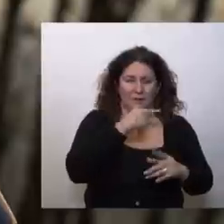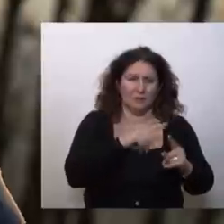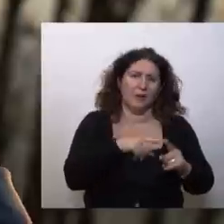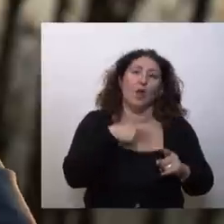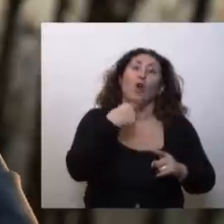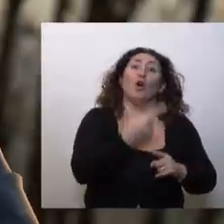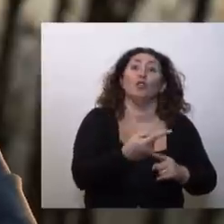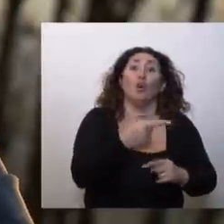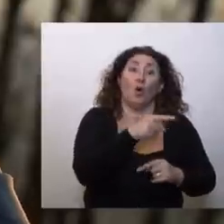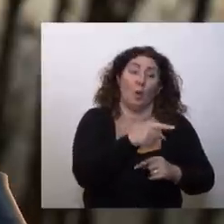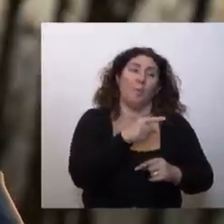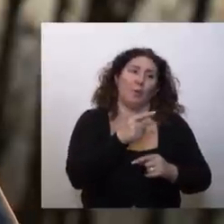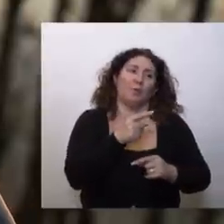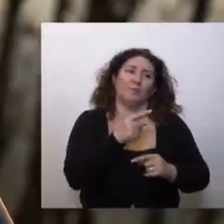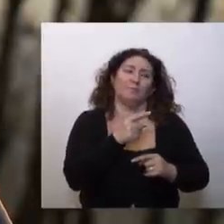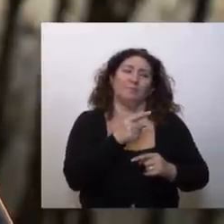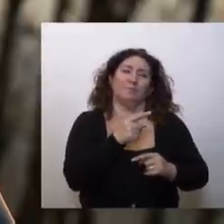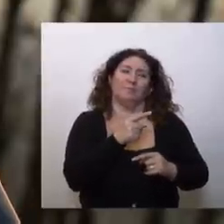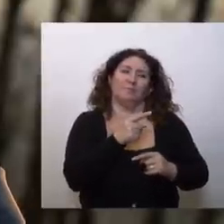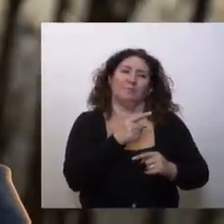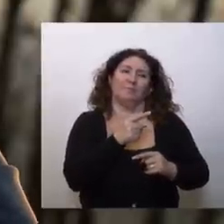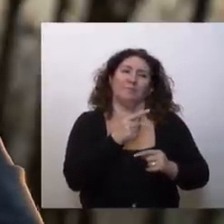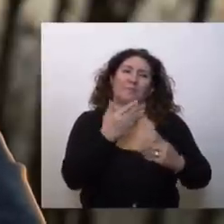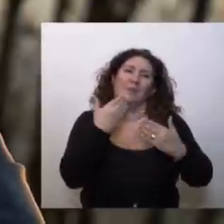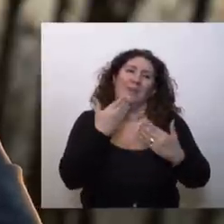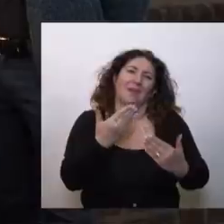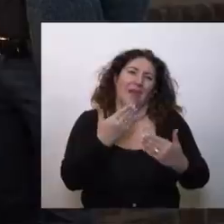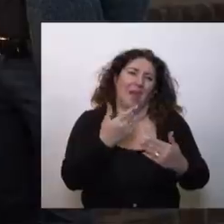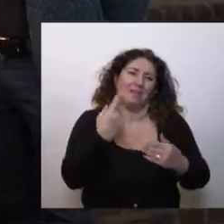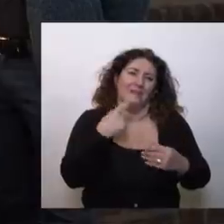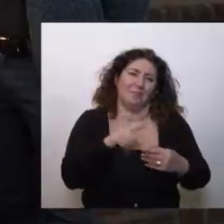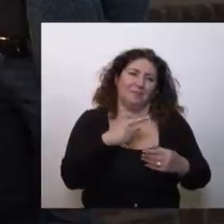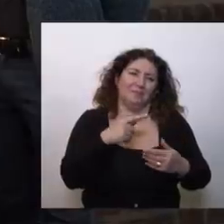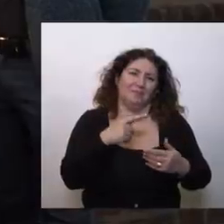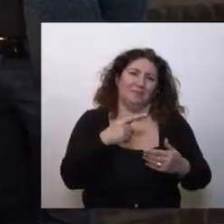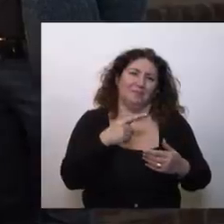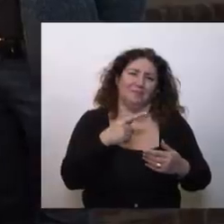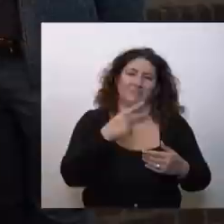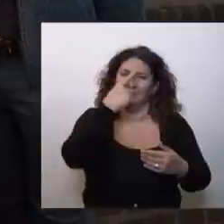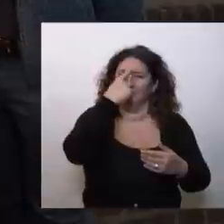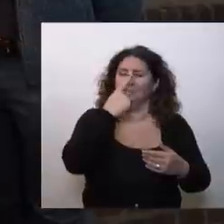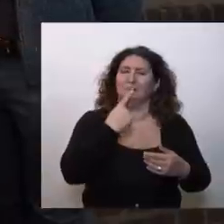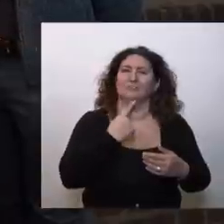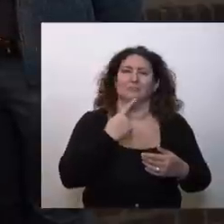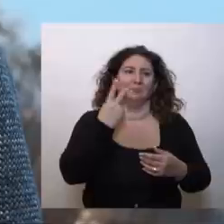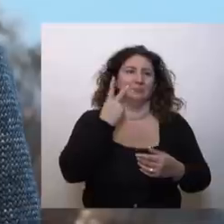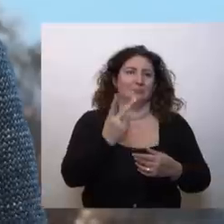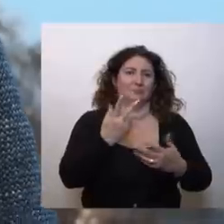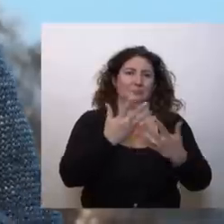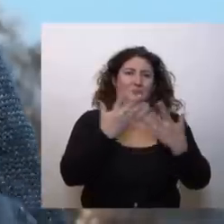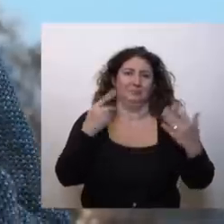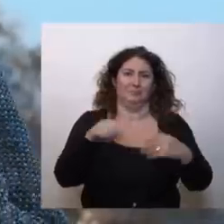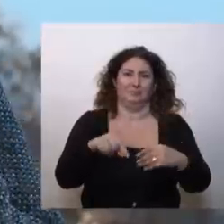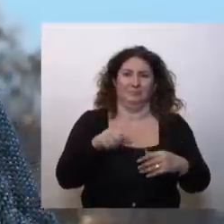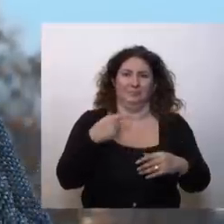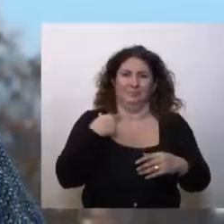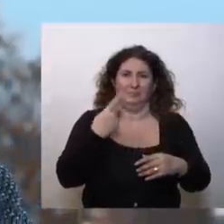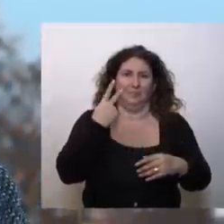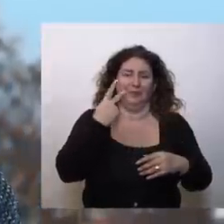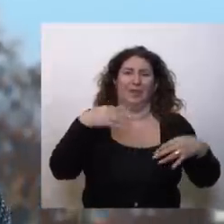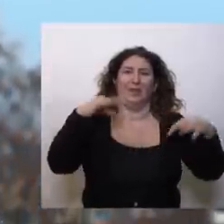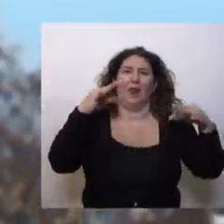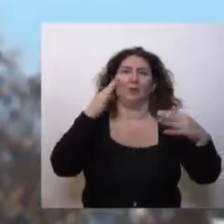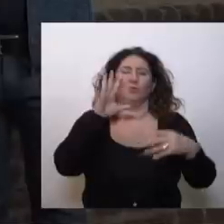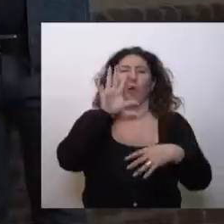sarà soddisfatta con la comparsa di questa straordinaria immagine che possiamo vedere impressa sul